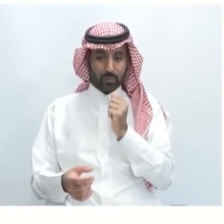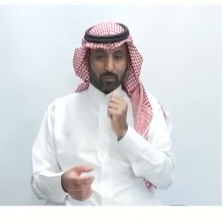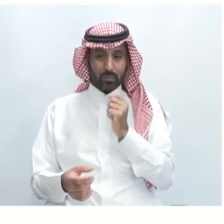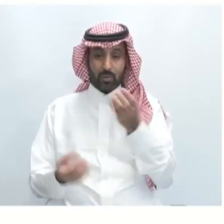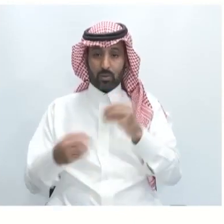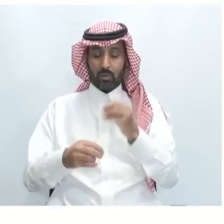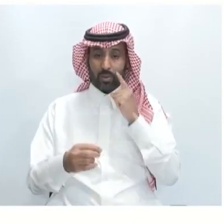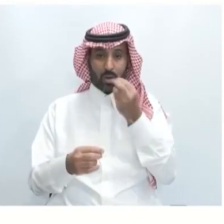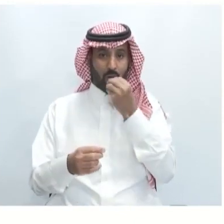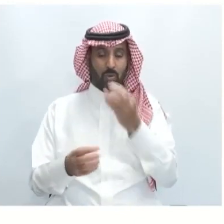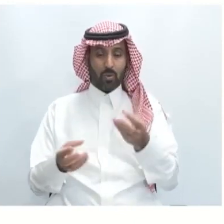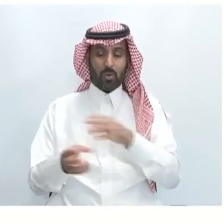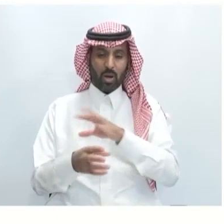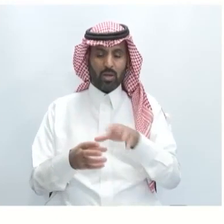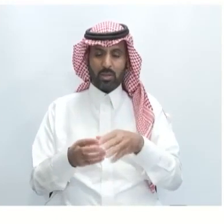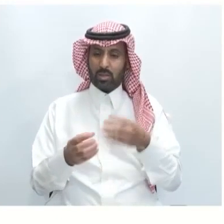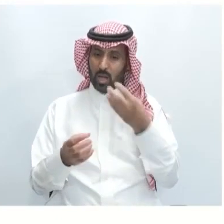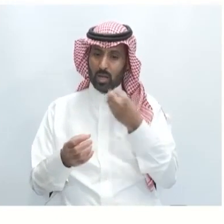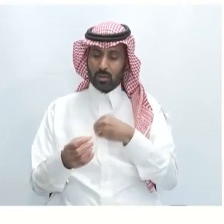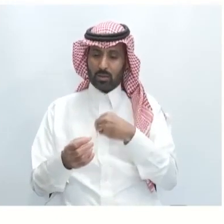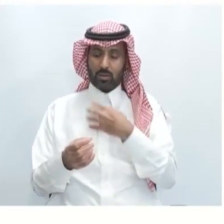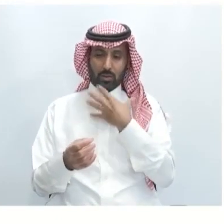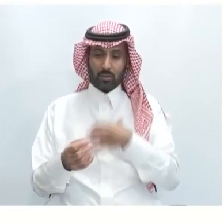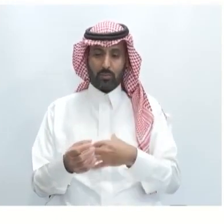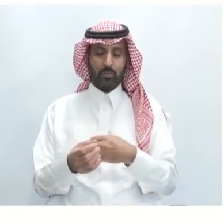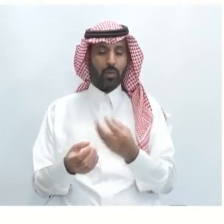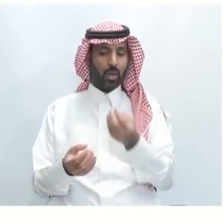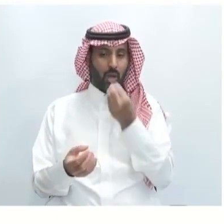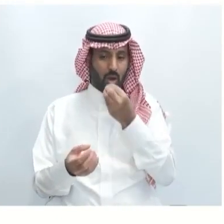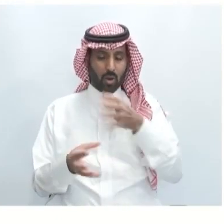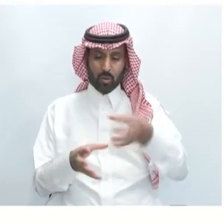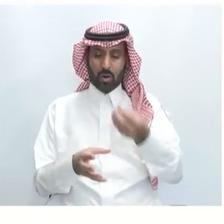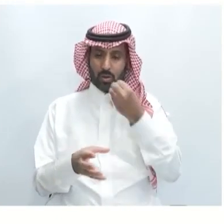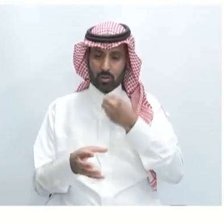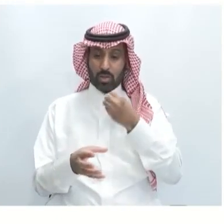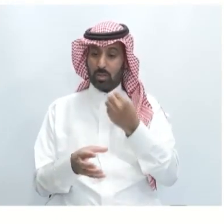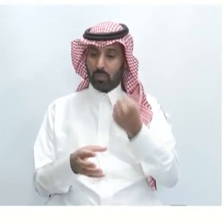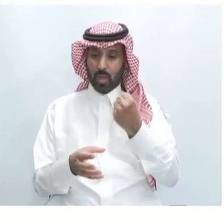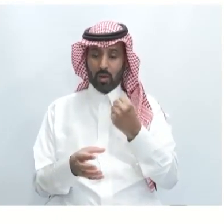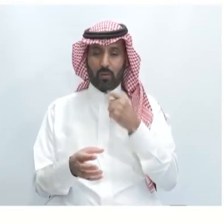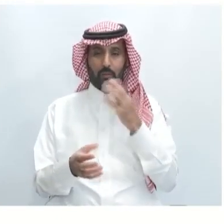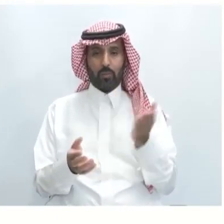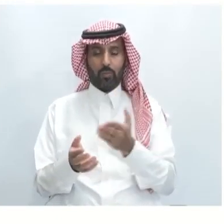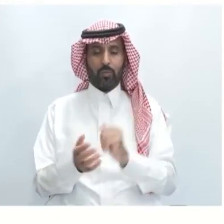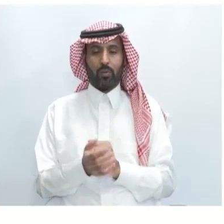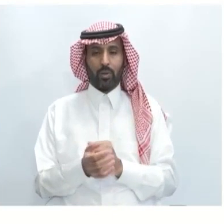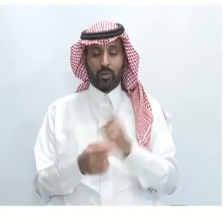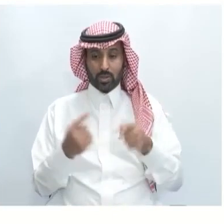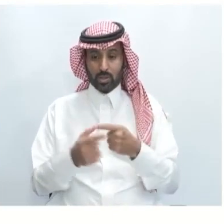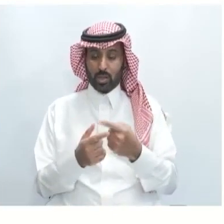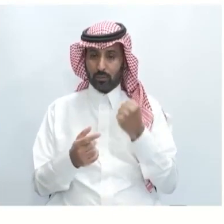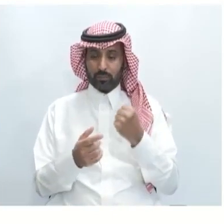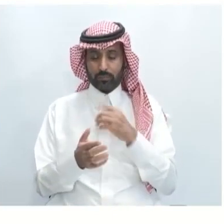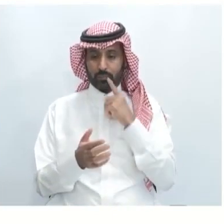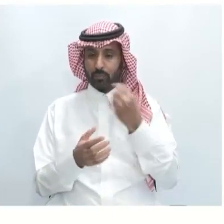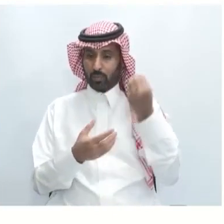العديد من مصادر الغذاء المختلفه الجسم بماذا تزوده بالطاقه فيستعمل الجسم باستمرار رائع